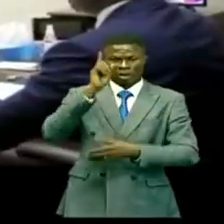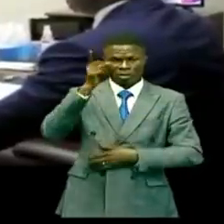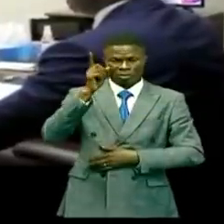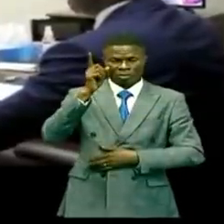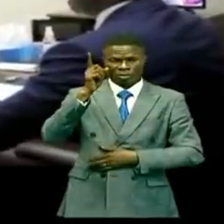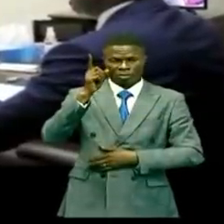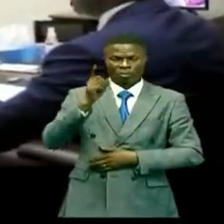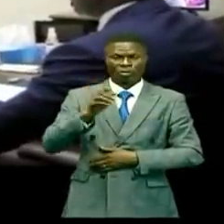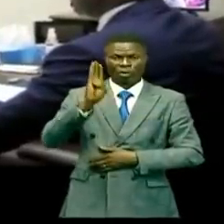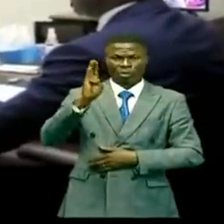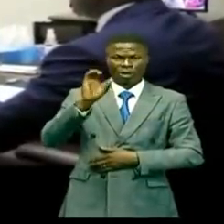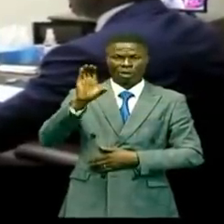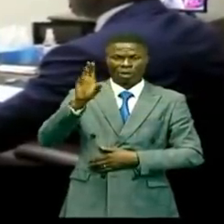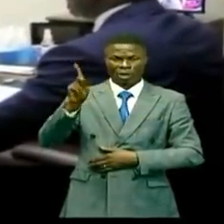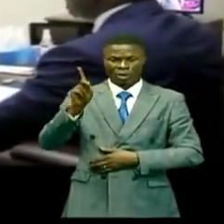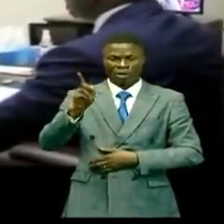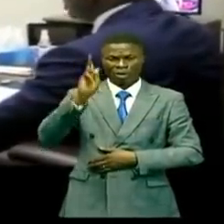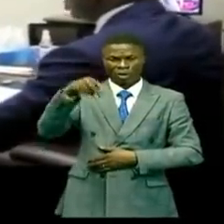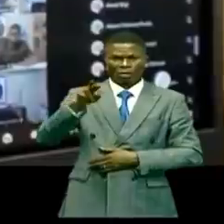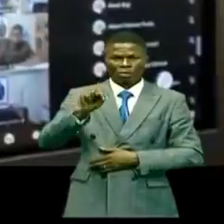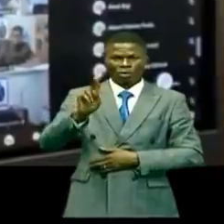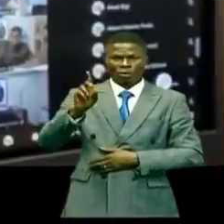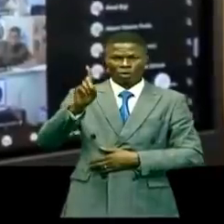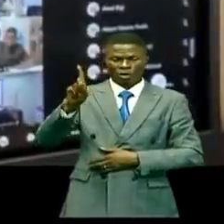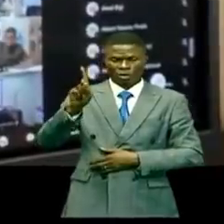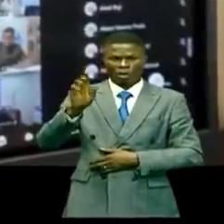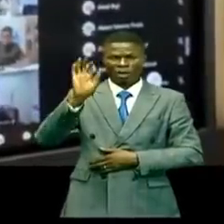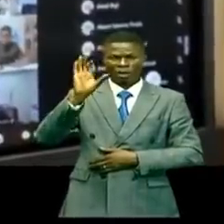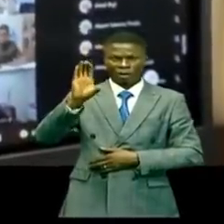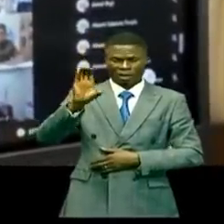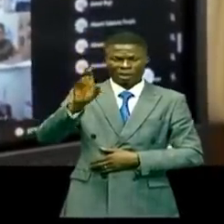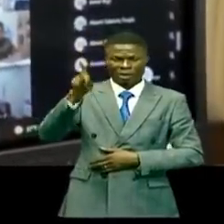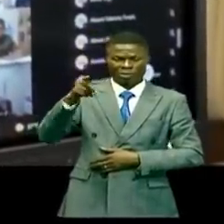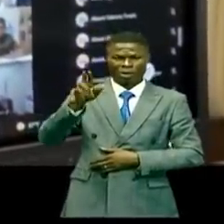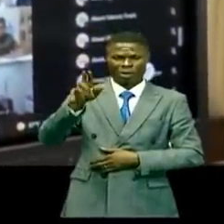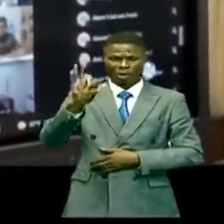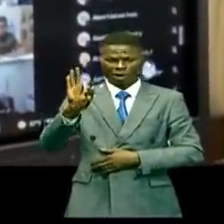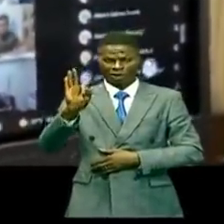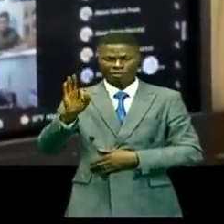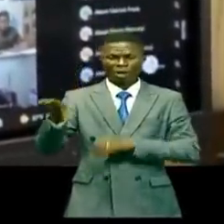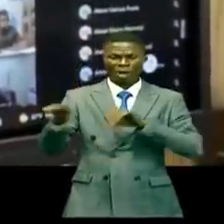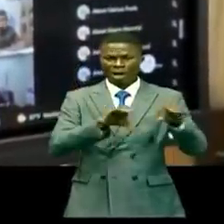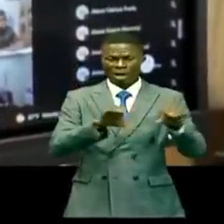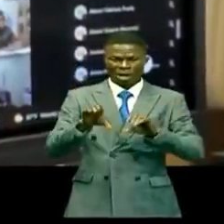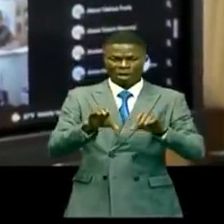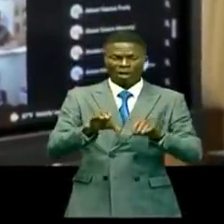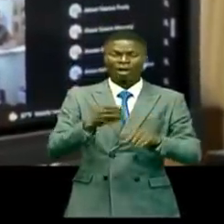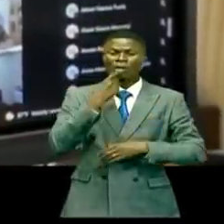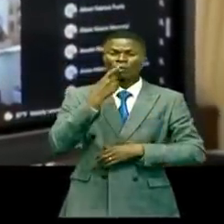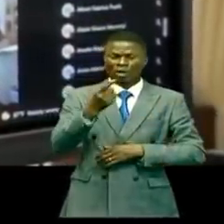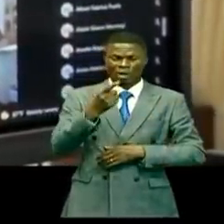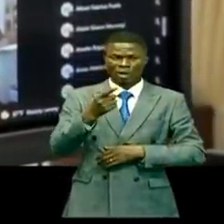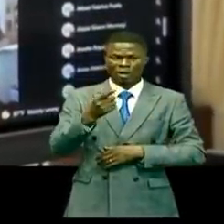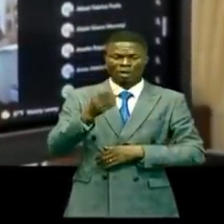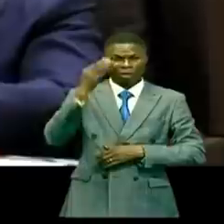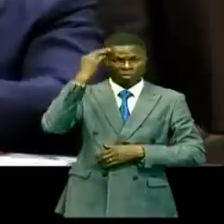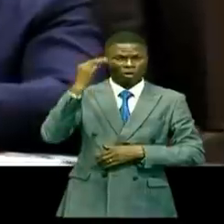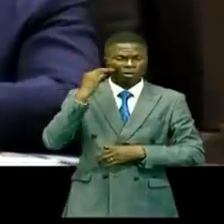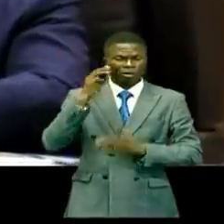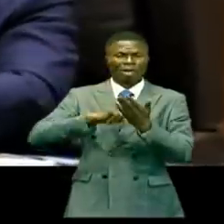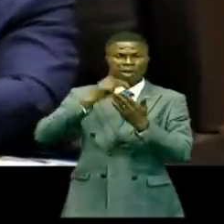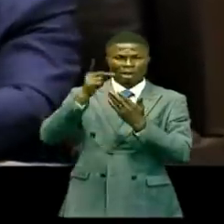les BCECO, les PNUD, les CFF. Cette cérémonie a été présidée, comme je l'ai dit tout à l'heure, par les ministres du